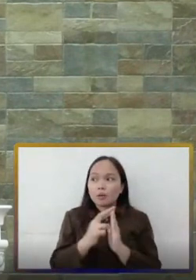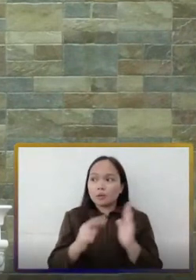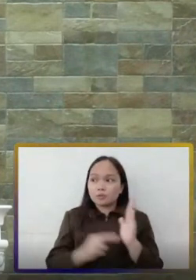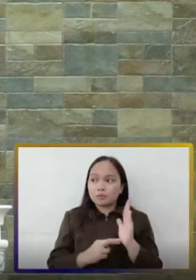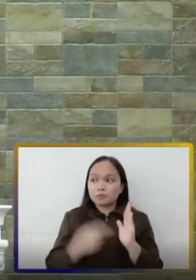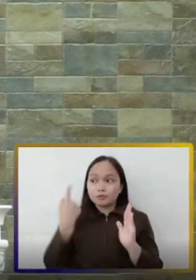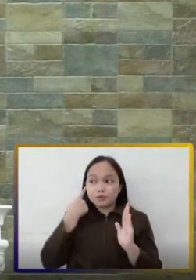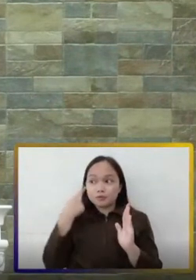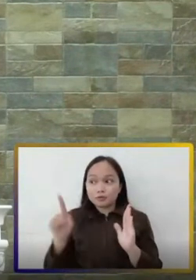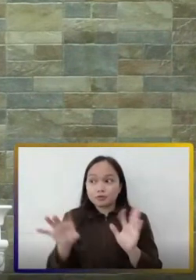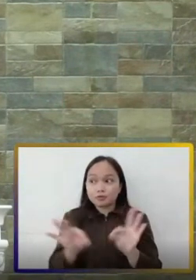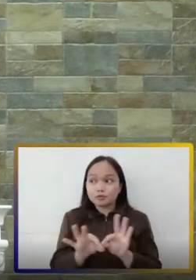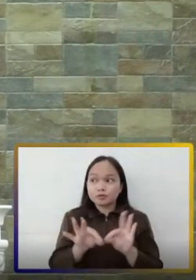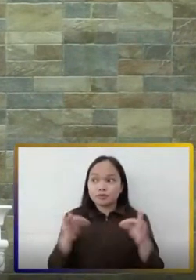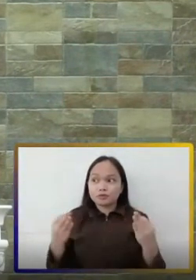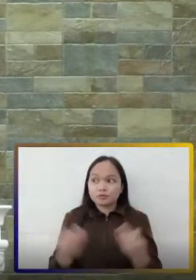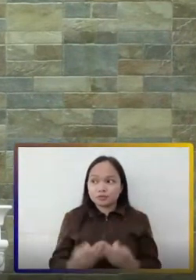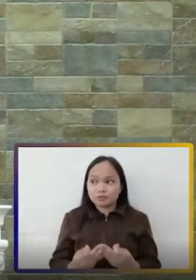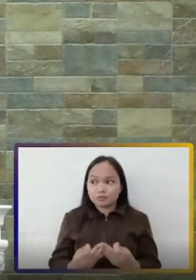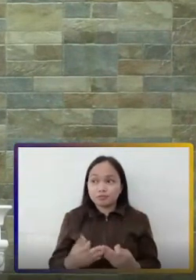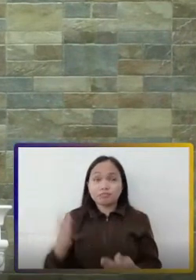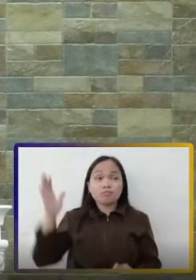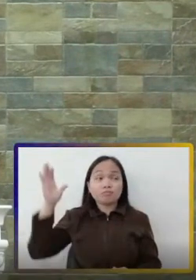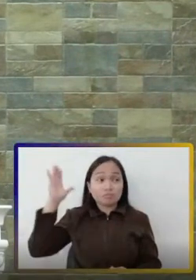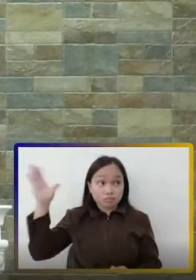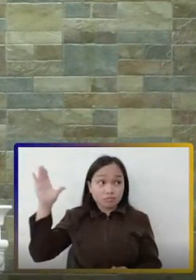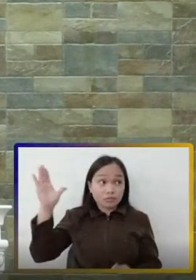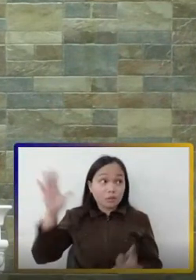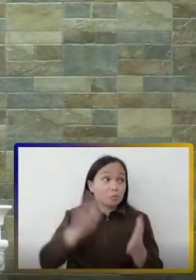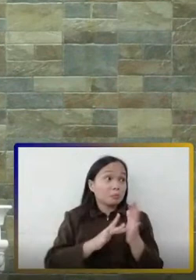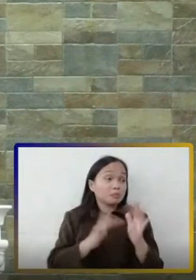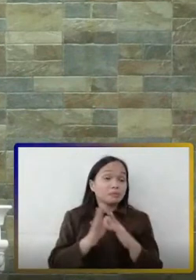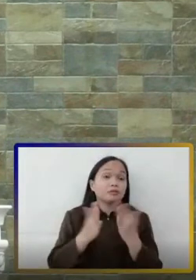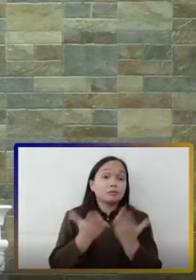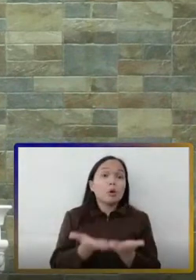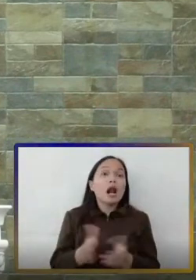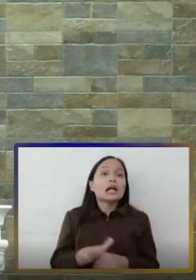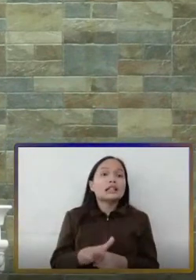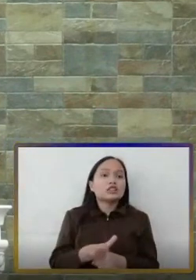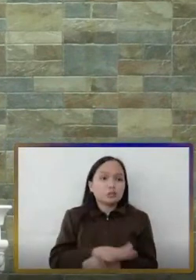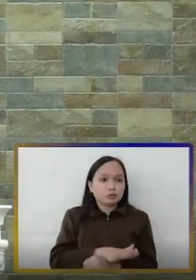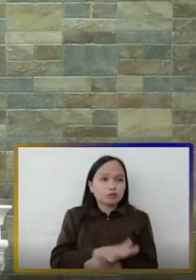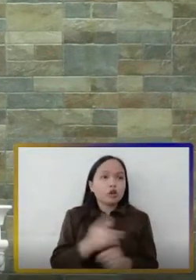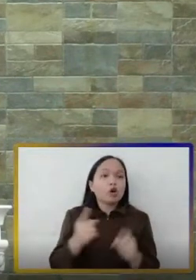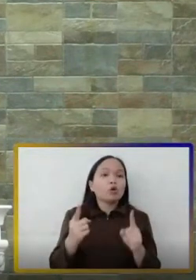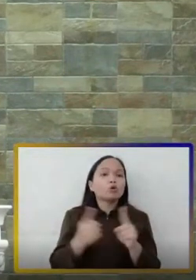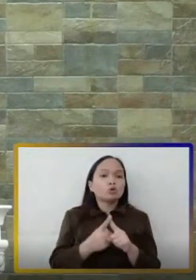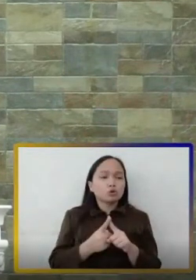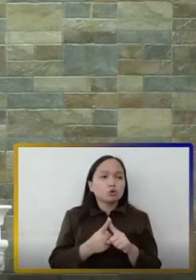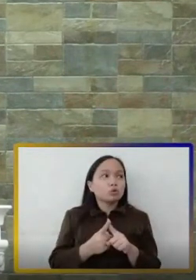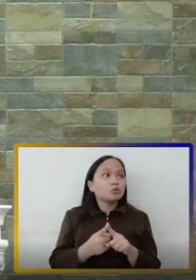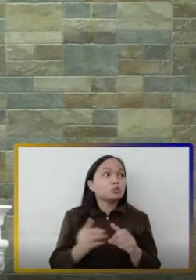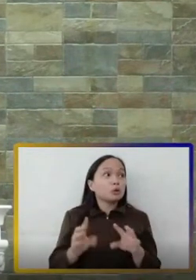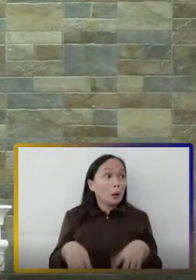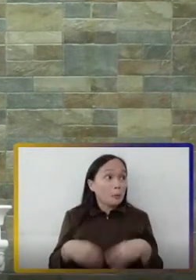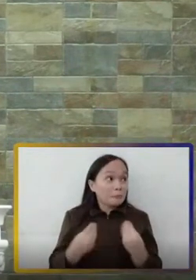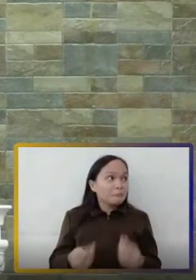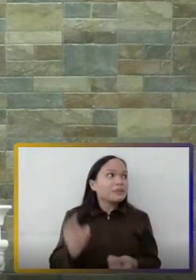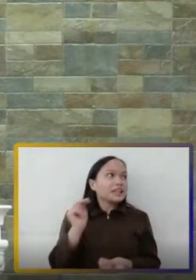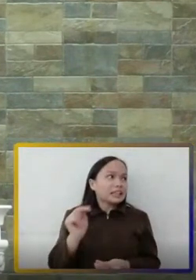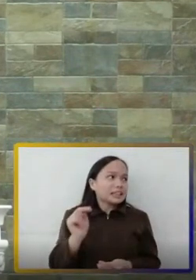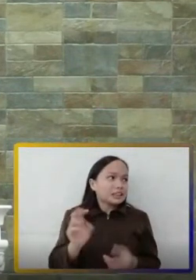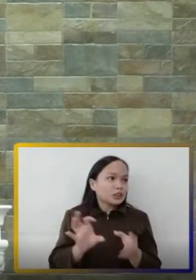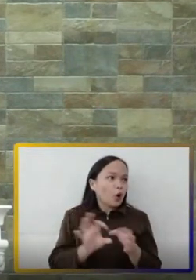I think this book right here is sufficient and enough to sustain the needs or the